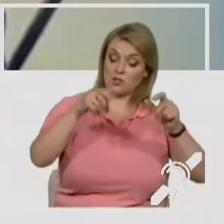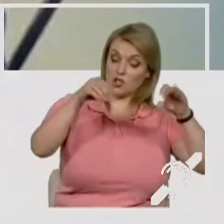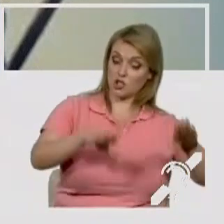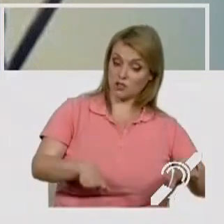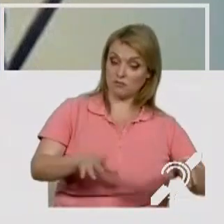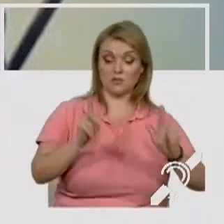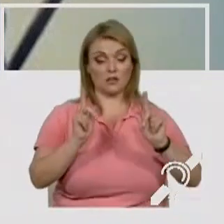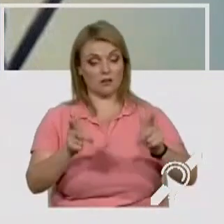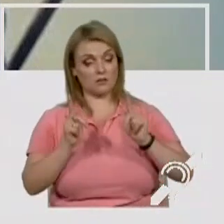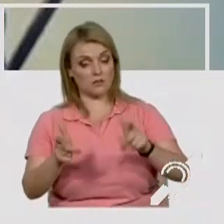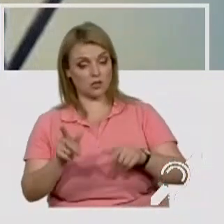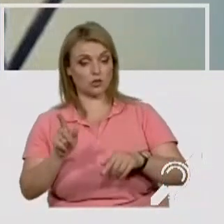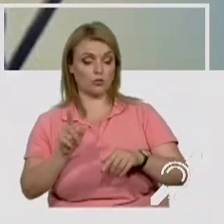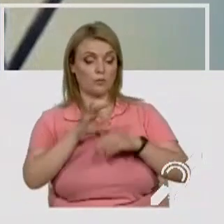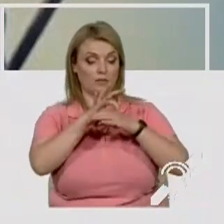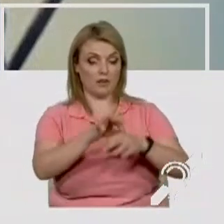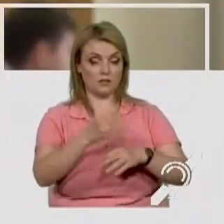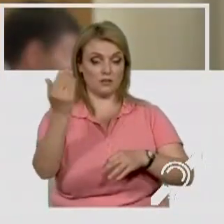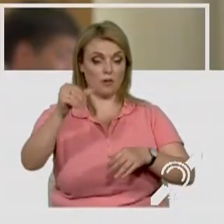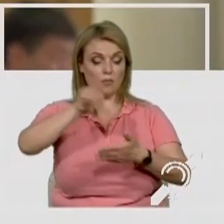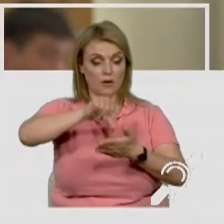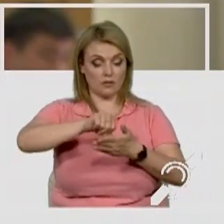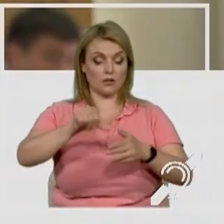nu să treacă Comisia Veting.